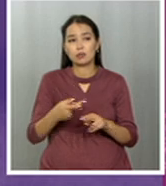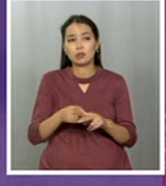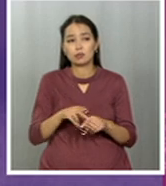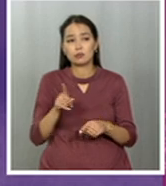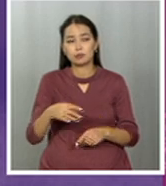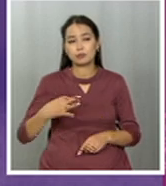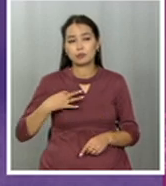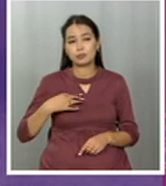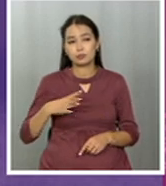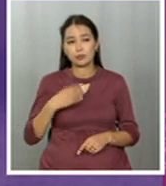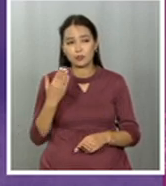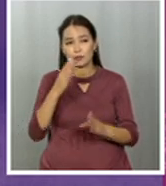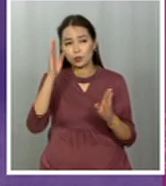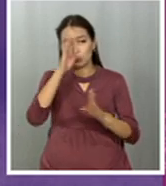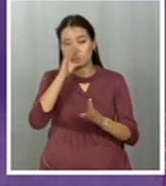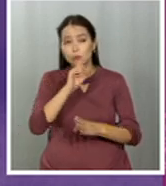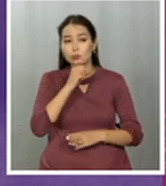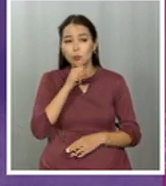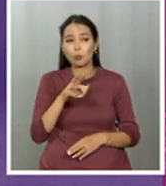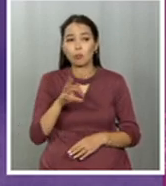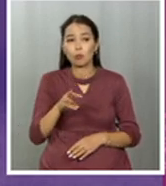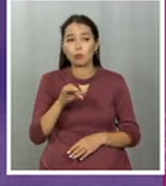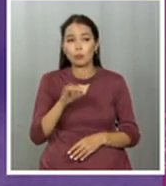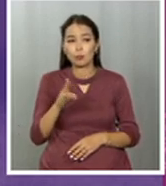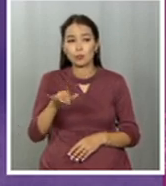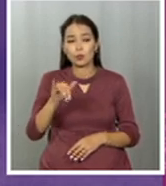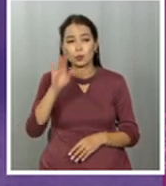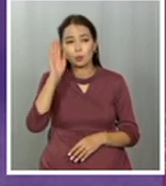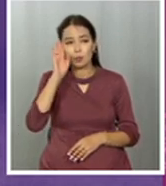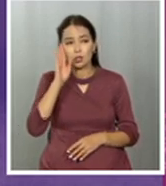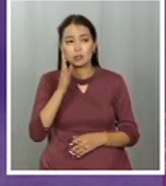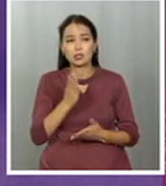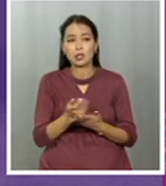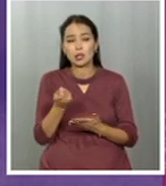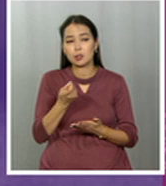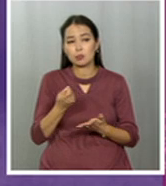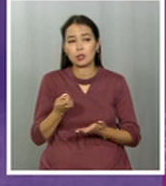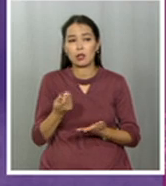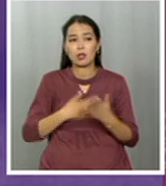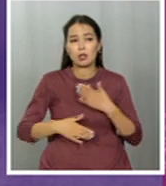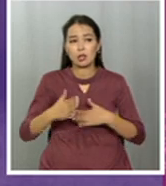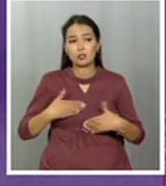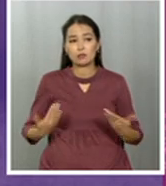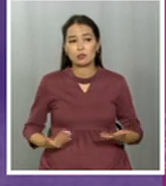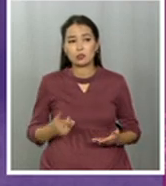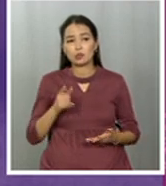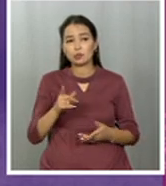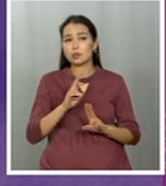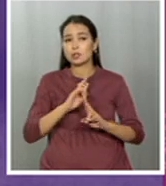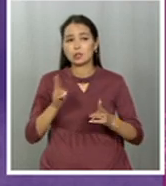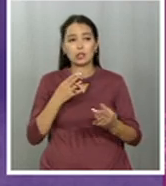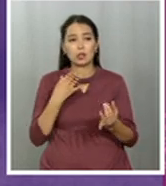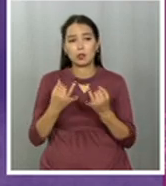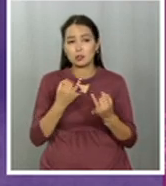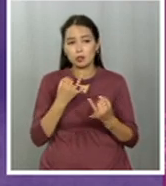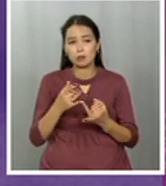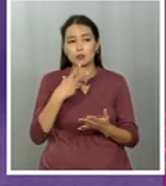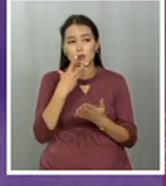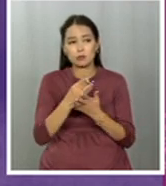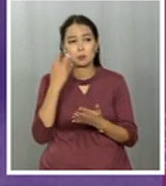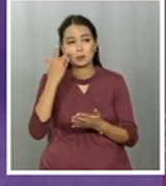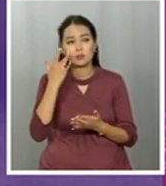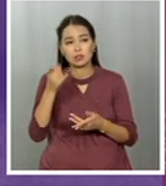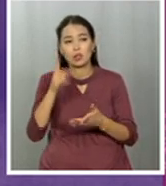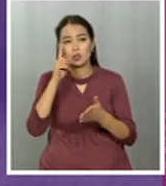Момон. У мальчика немного радости в жизни. Ему не с кем поговорить. Свои мысли он доверяет неодушевленным предметам